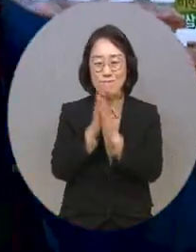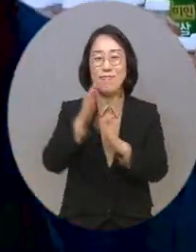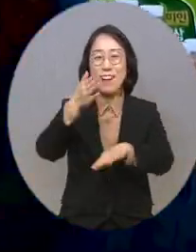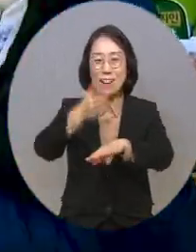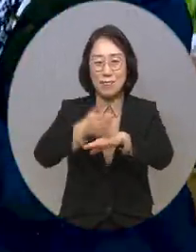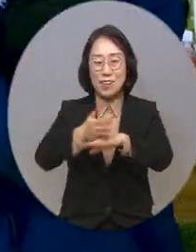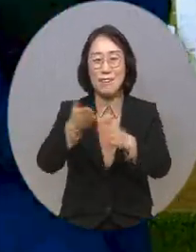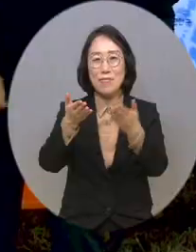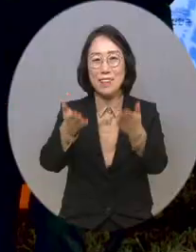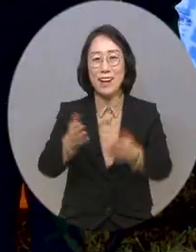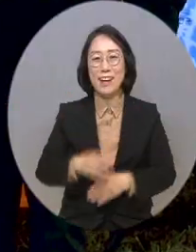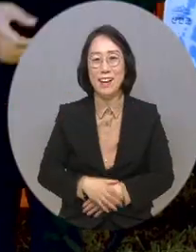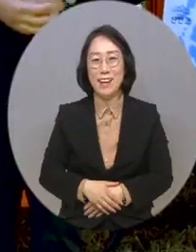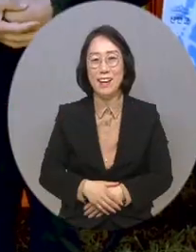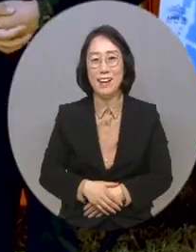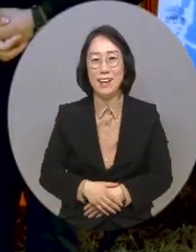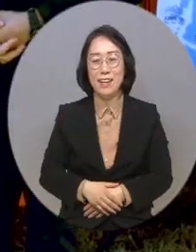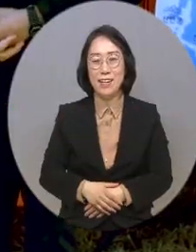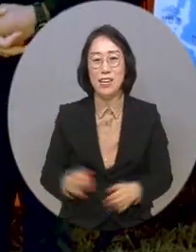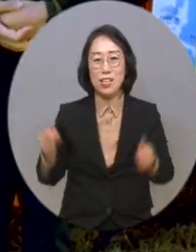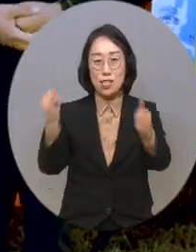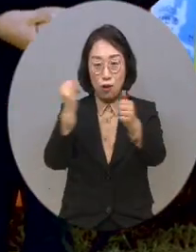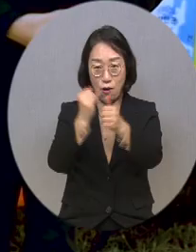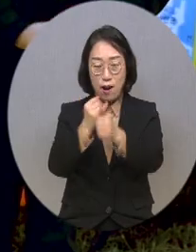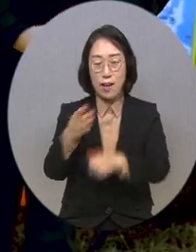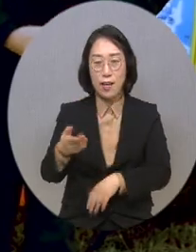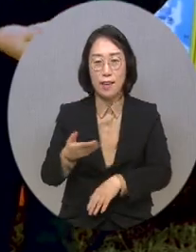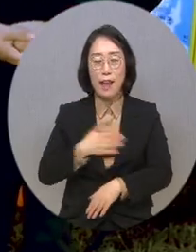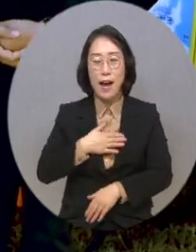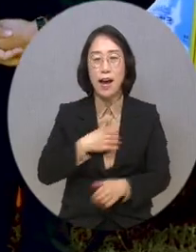감사합니다. 장가가게 시청자 여러분들께